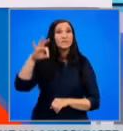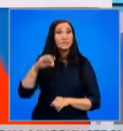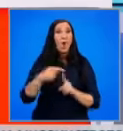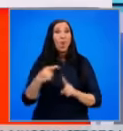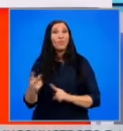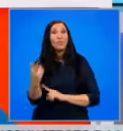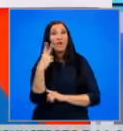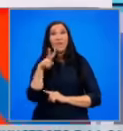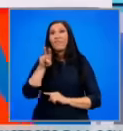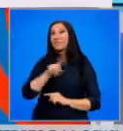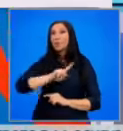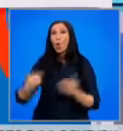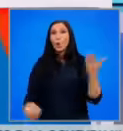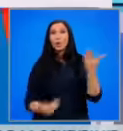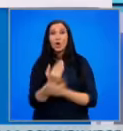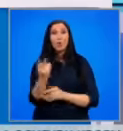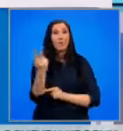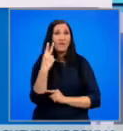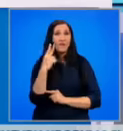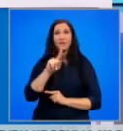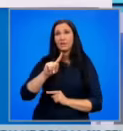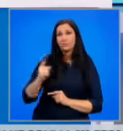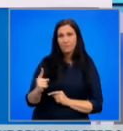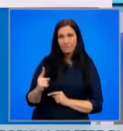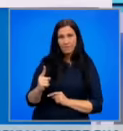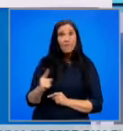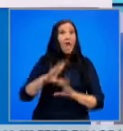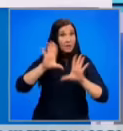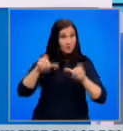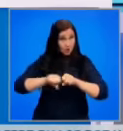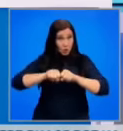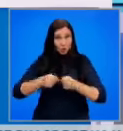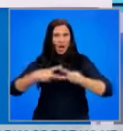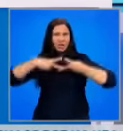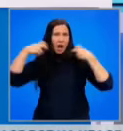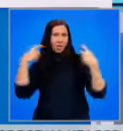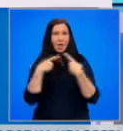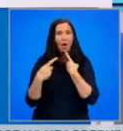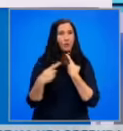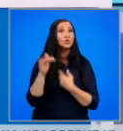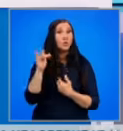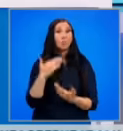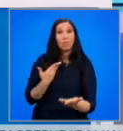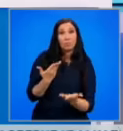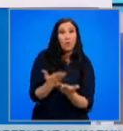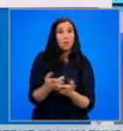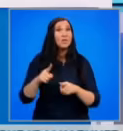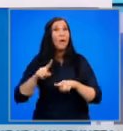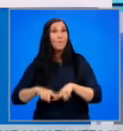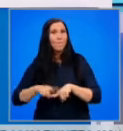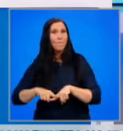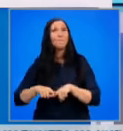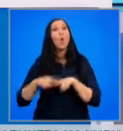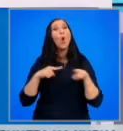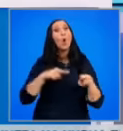от 2020 година до началото на 2021. Всички нарушения в скандалните договори ще бъдат предадени на